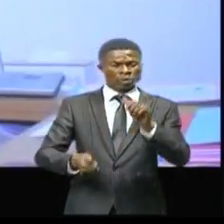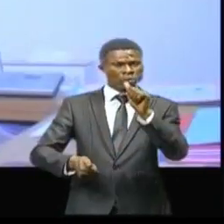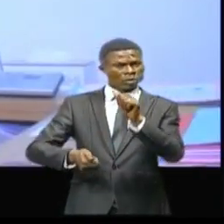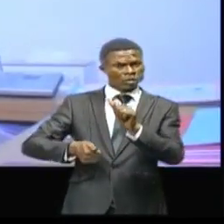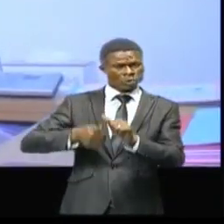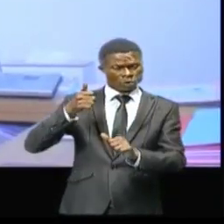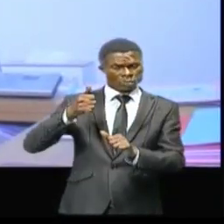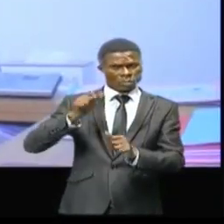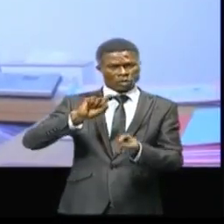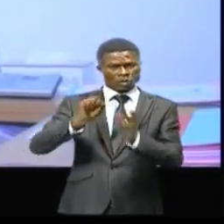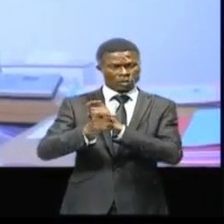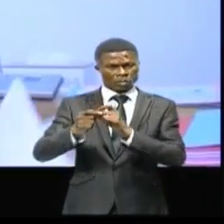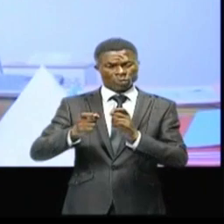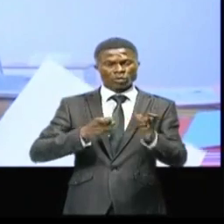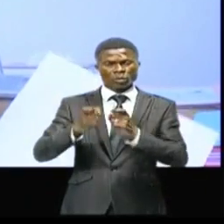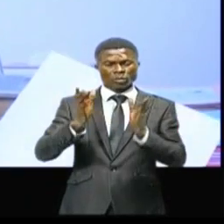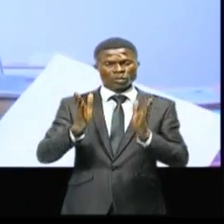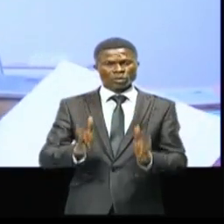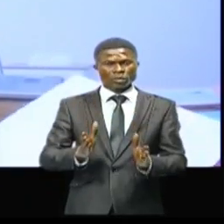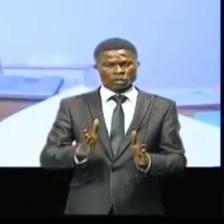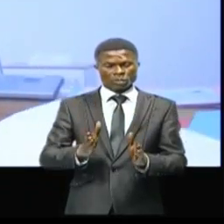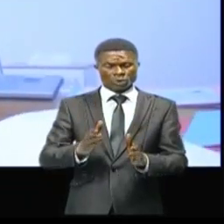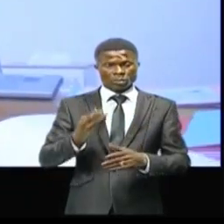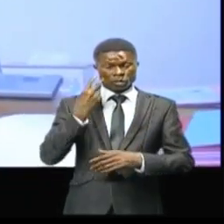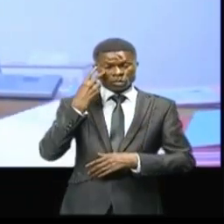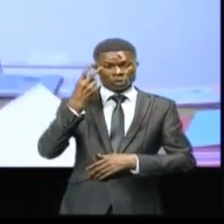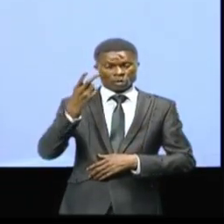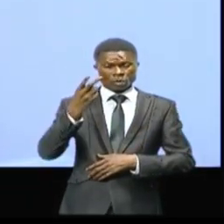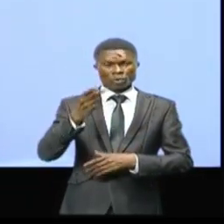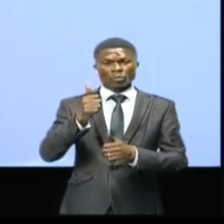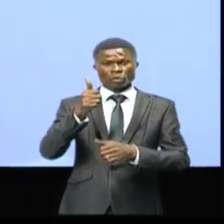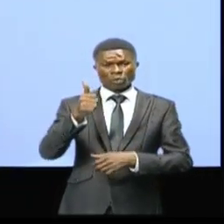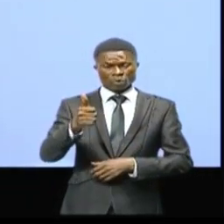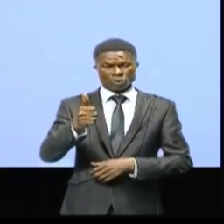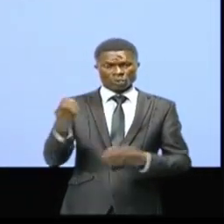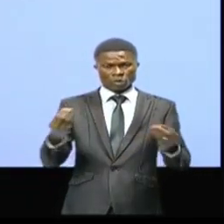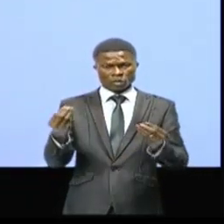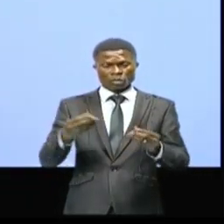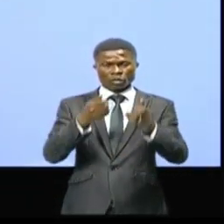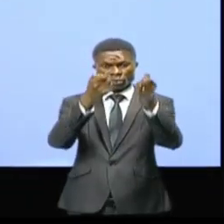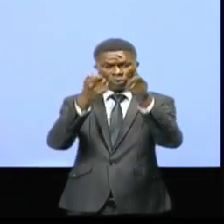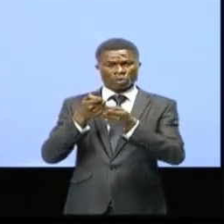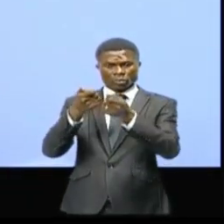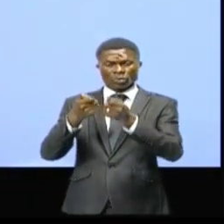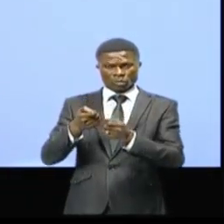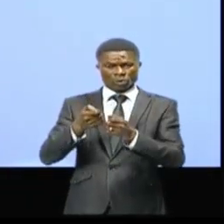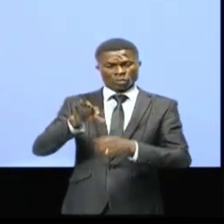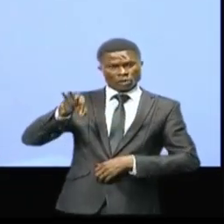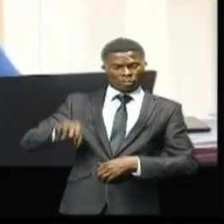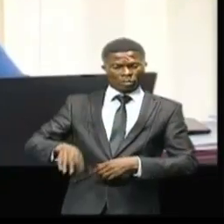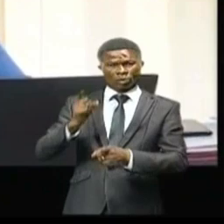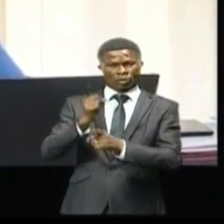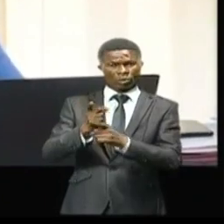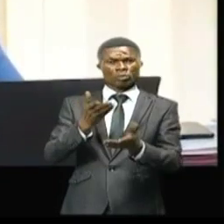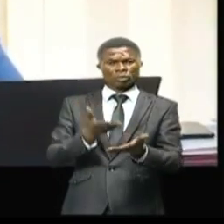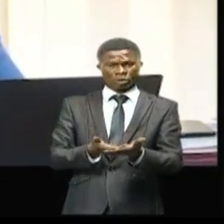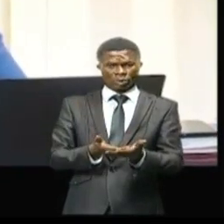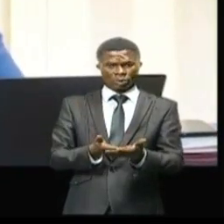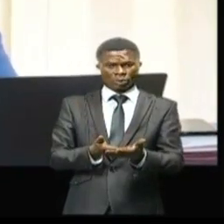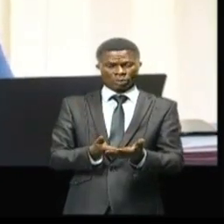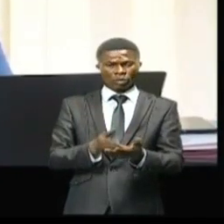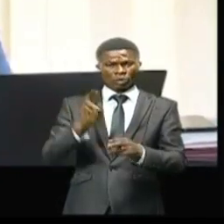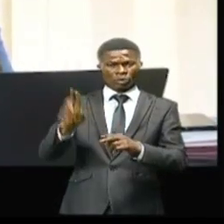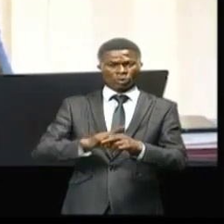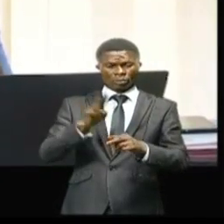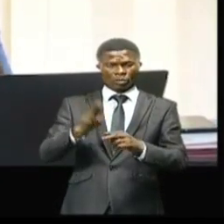à améliorer sa gouvernance et sa perception positive en vue d'attirer les capitaux frais elle